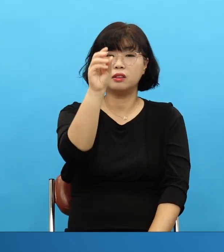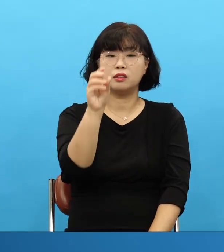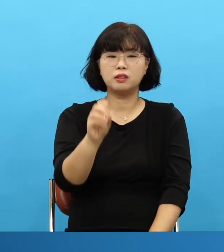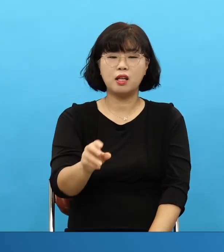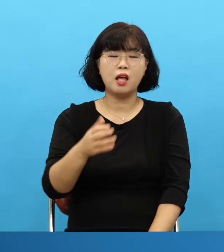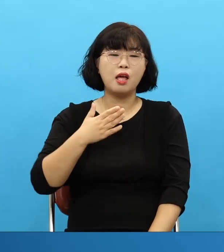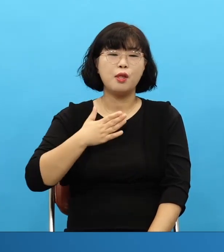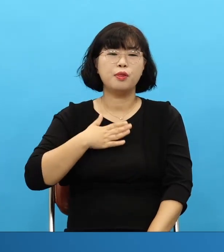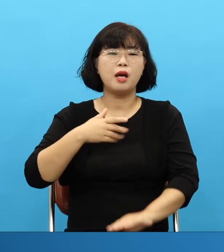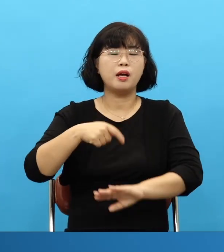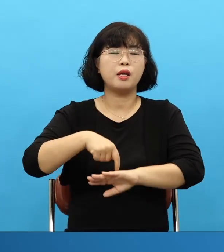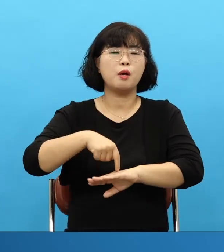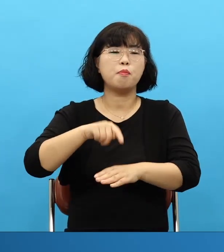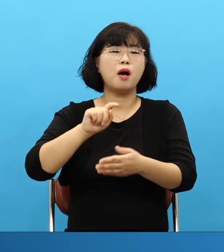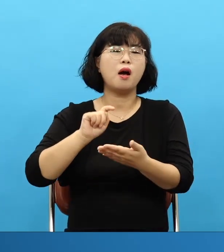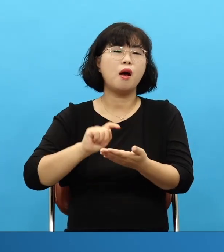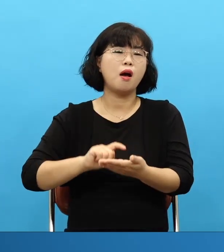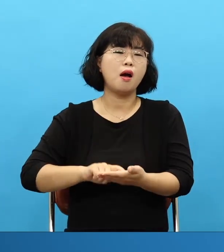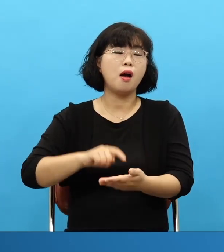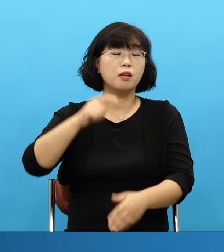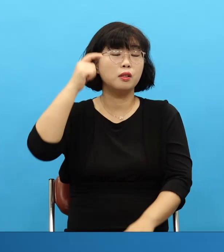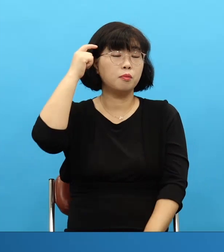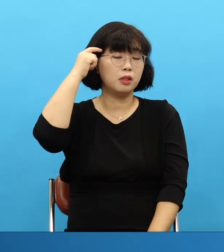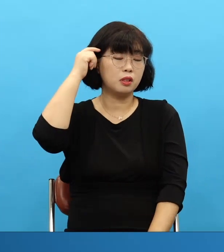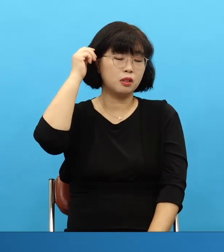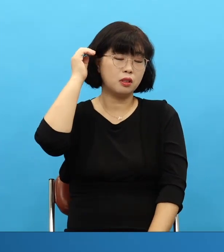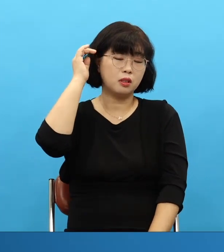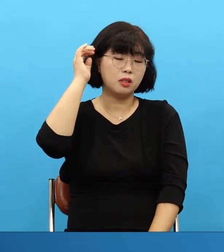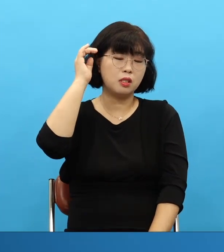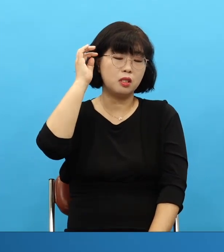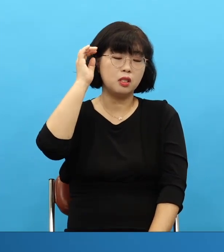십자가에 나의 마음이